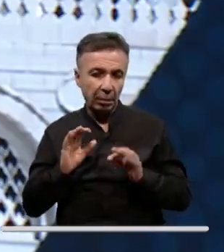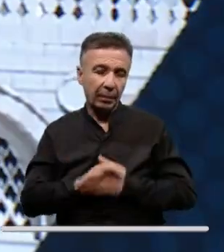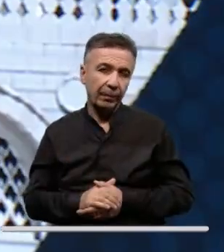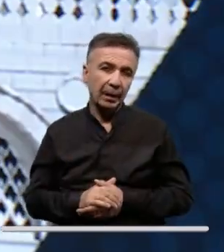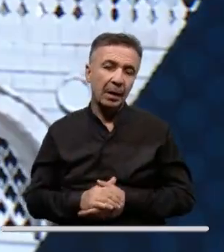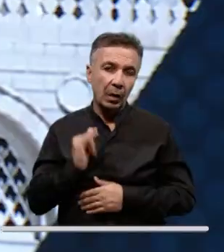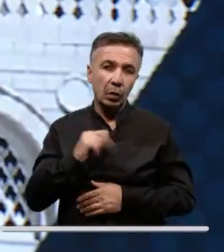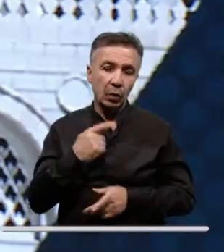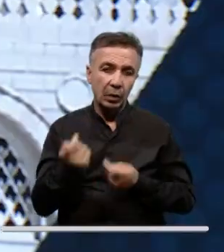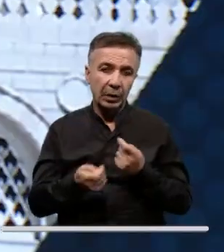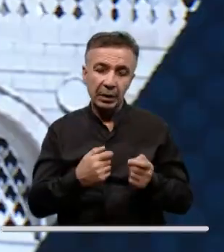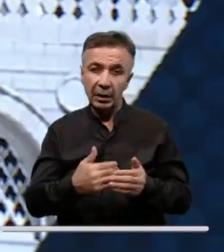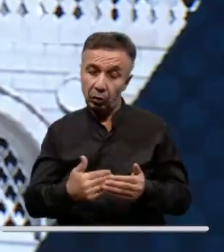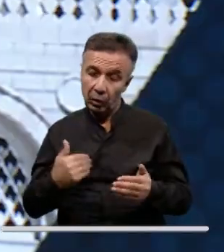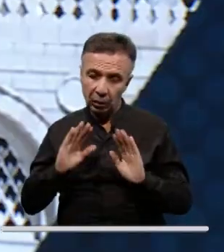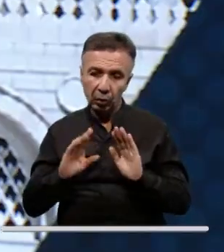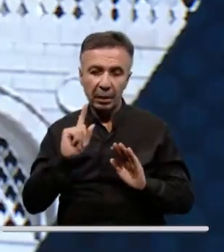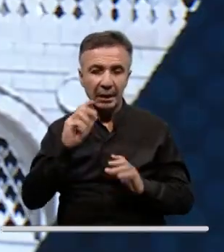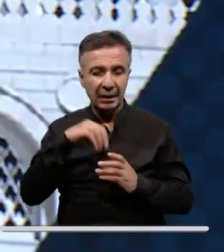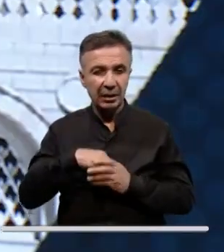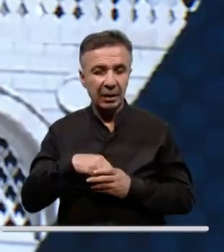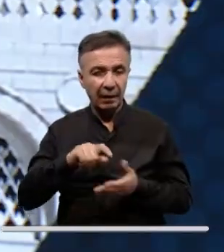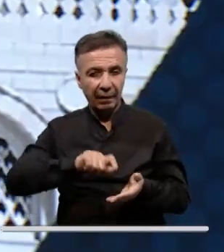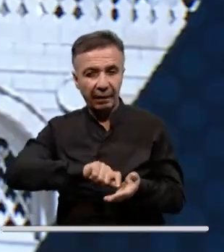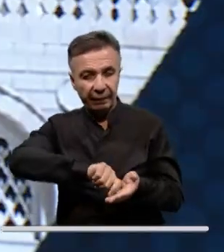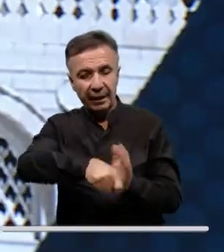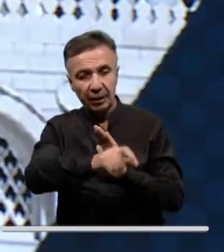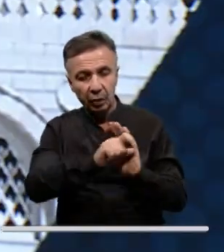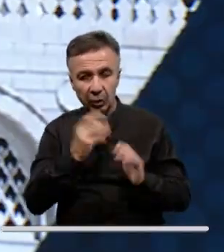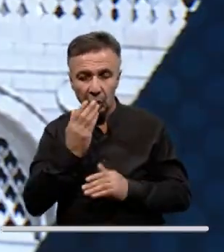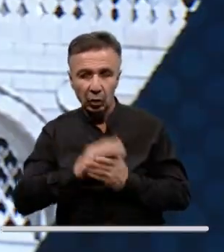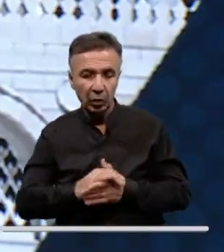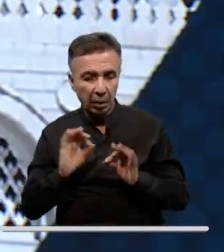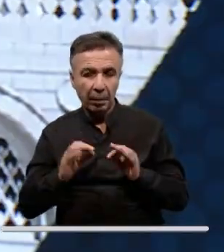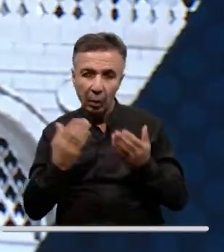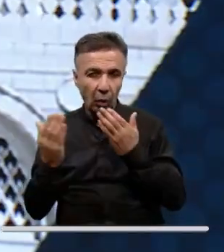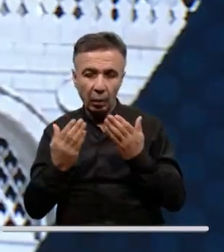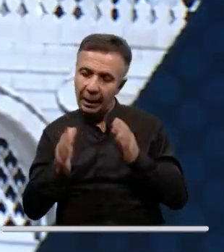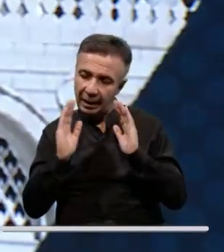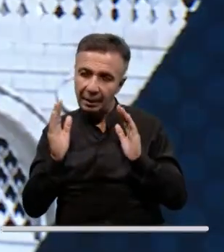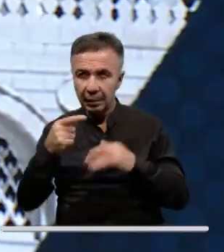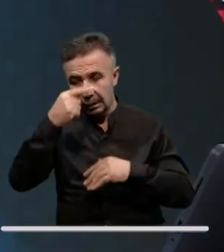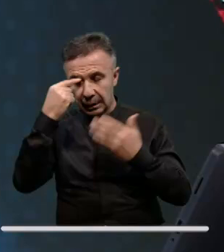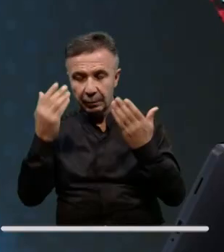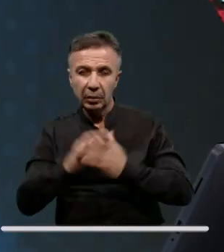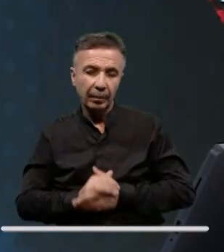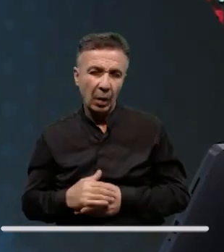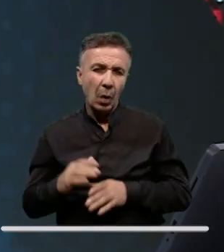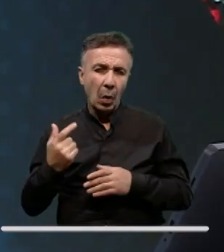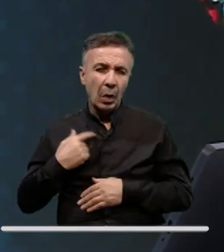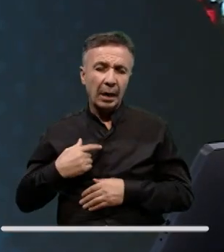kötülüklerden sakınmak için Fatiha okuruz Rabbim daima fatihayı okuyanlardan Allah razı olsun özellikle dini